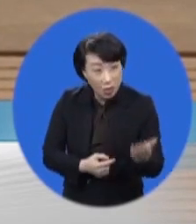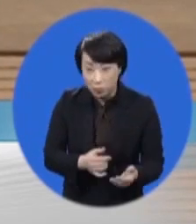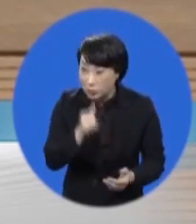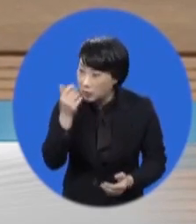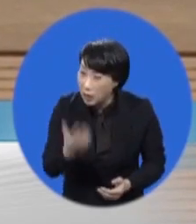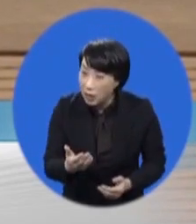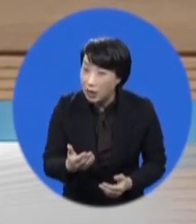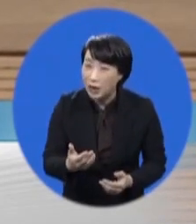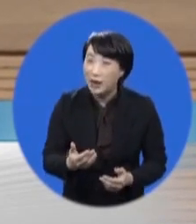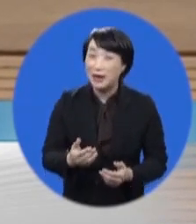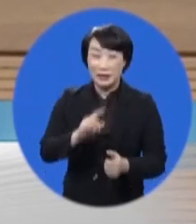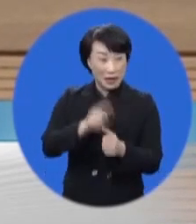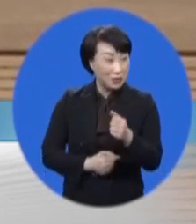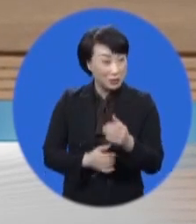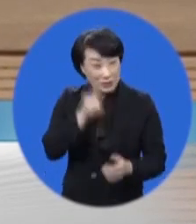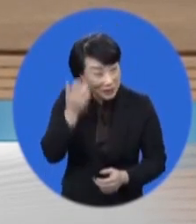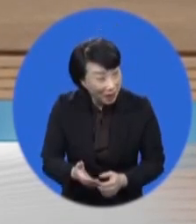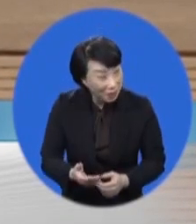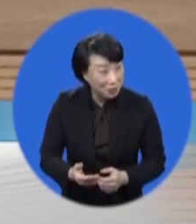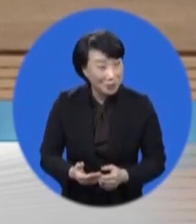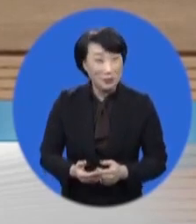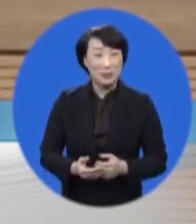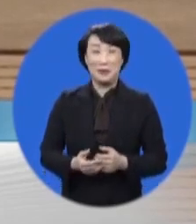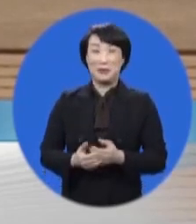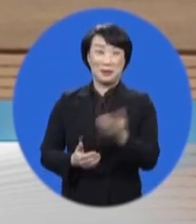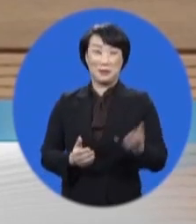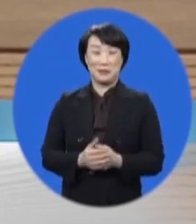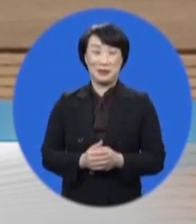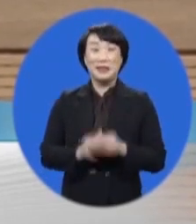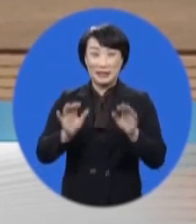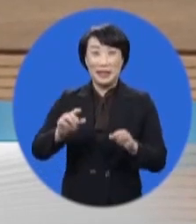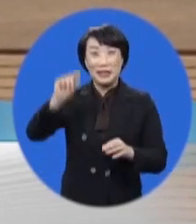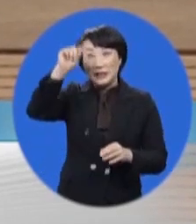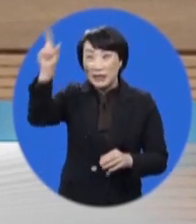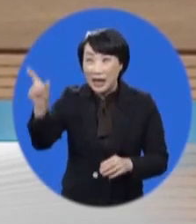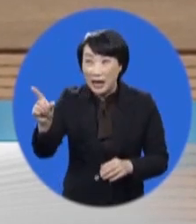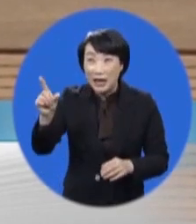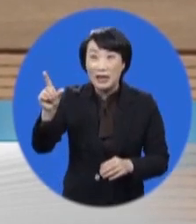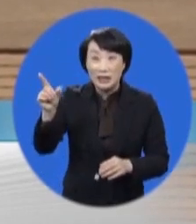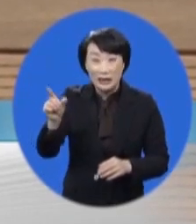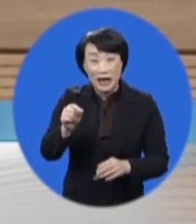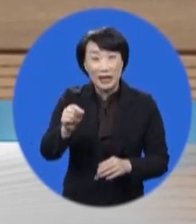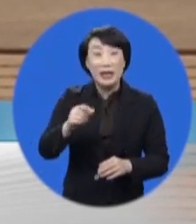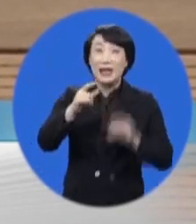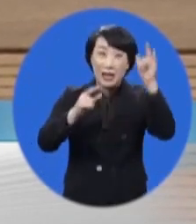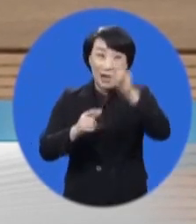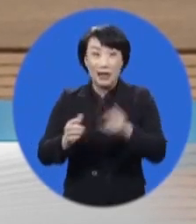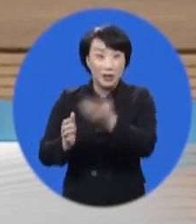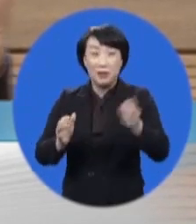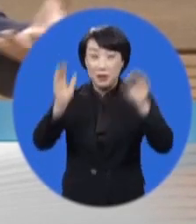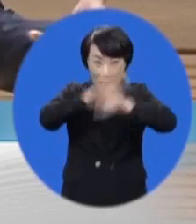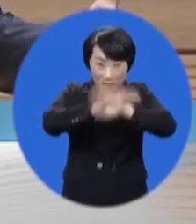있던 것이다. 자연이 있는 것이다. 그래서 달과 해를 통해서 밤낮을